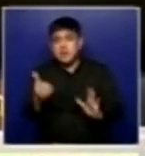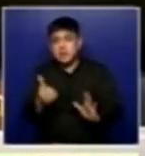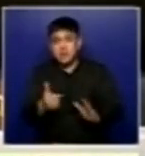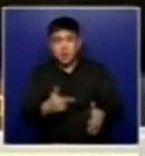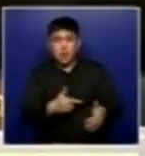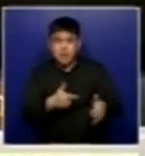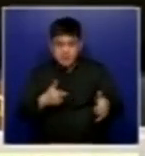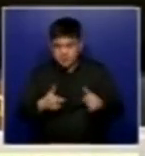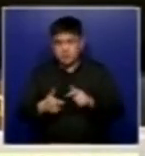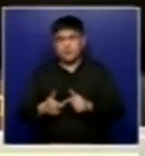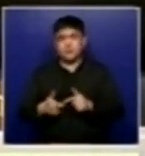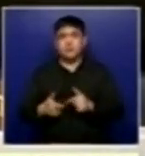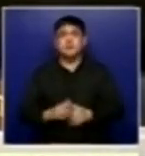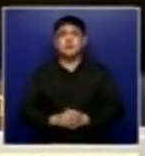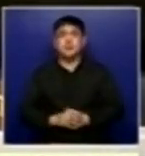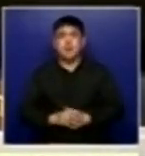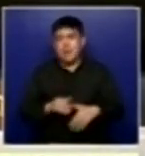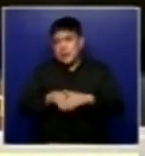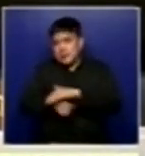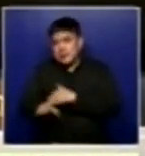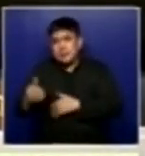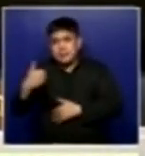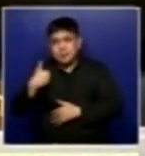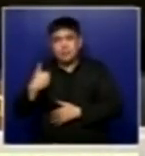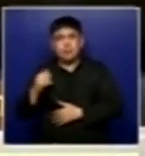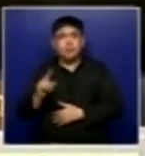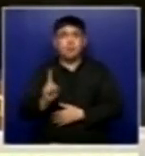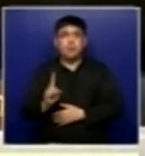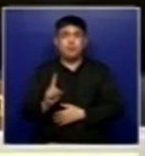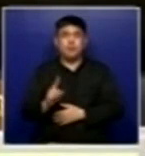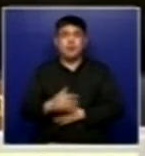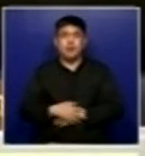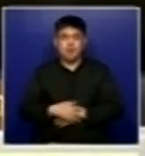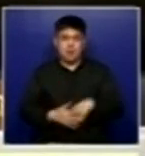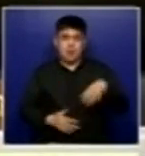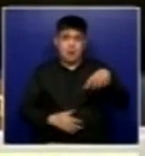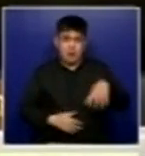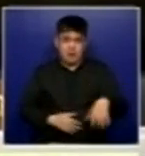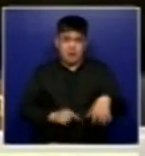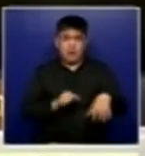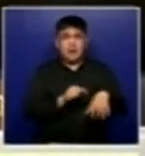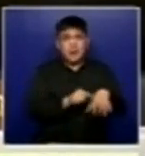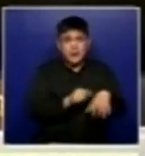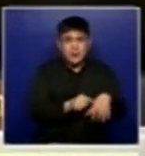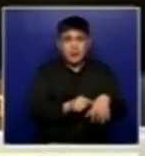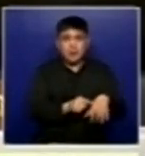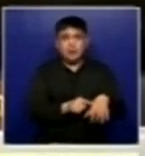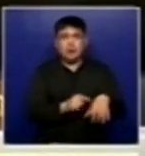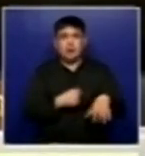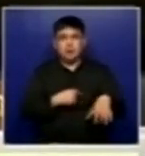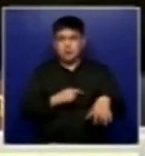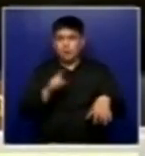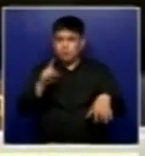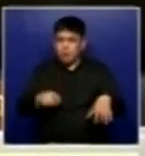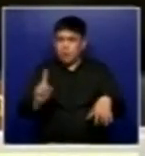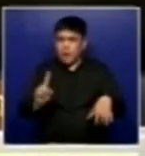หตุนะครับที่หลบหนีมาดำเนินคดีตามกฎหมายส่วนสถานที่นั้นที่เป็นบ่อนการพนันนั้นนะก็ได้กำชับให้ตำรวจ